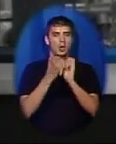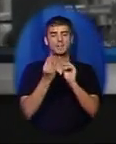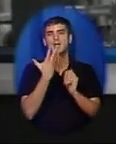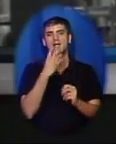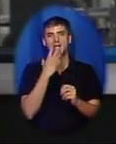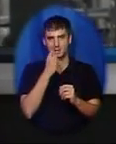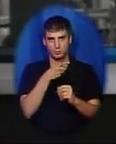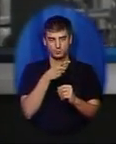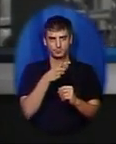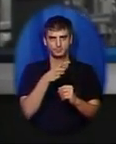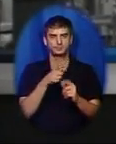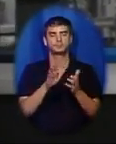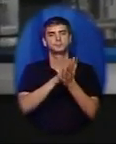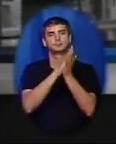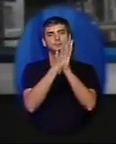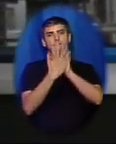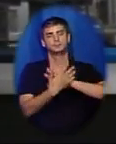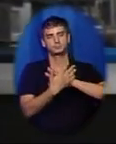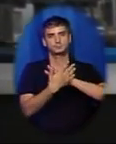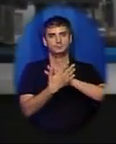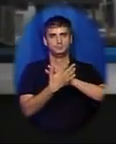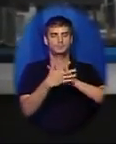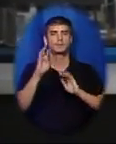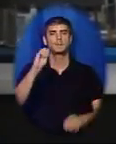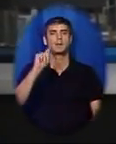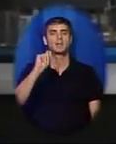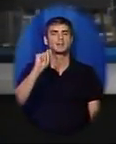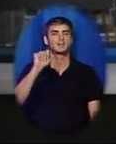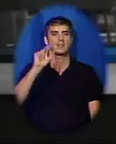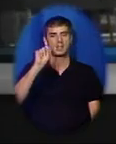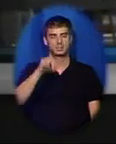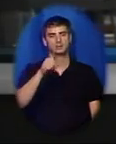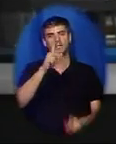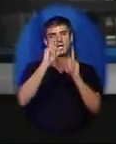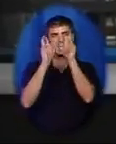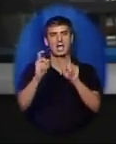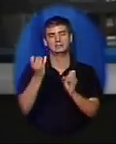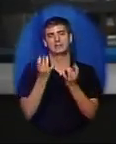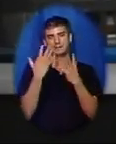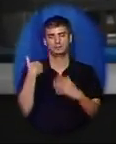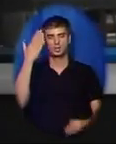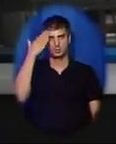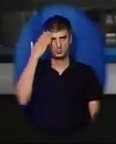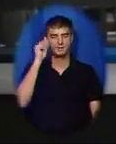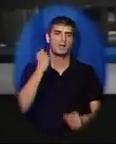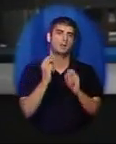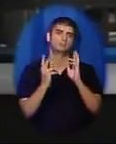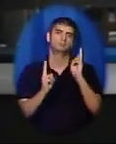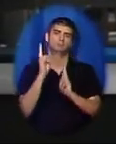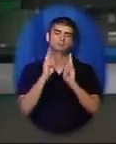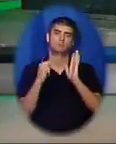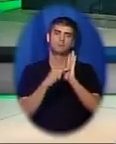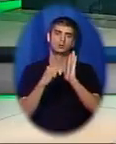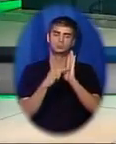חימום, גזיפיקציה, להפוך אותם למתאן, שהוא הגז הטבעי שאנחנו מכירים, וייצור חשמל. בוא ננסה